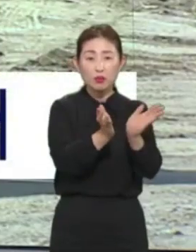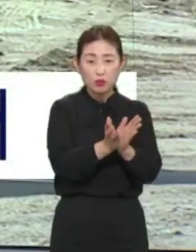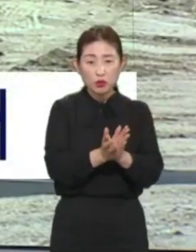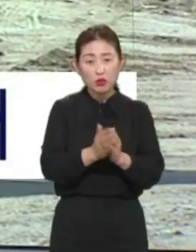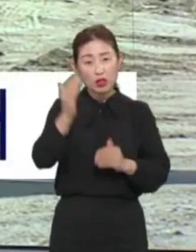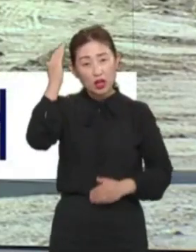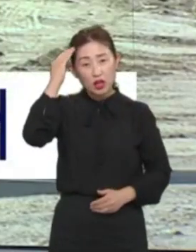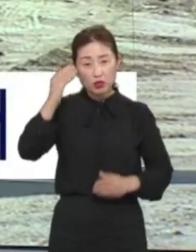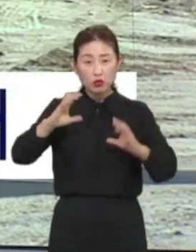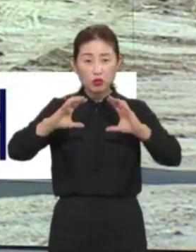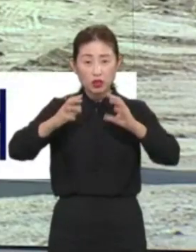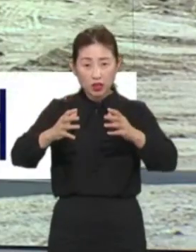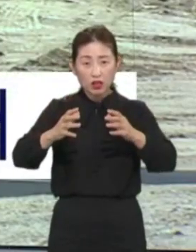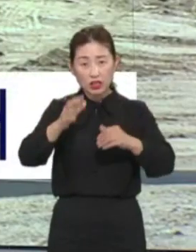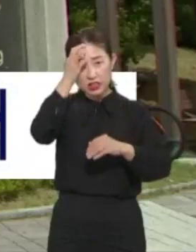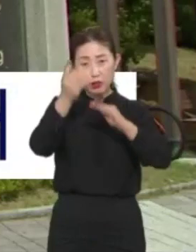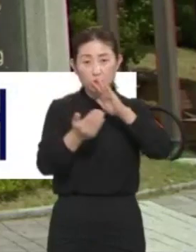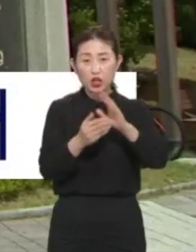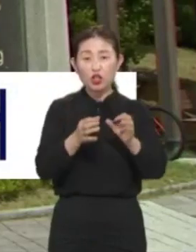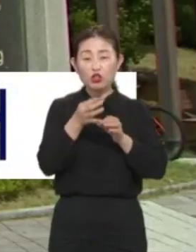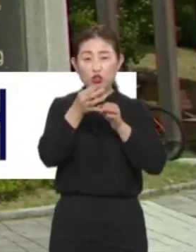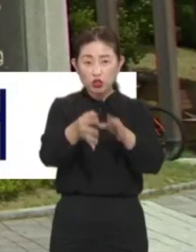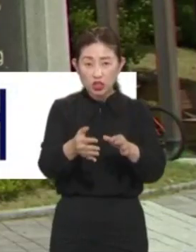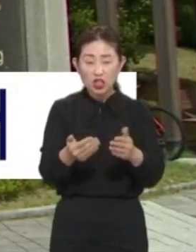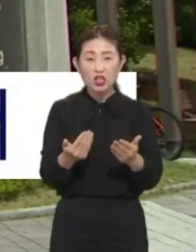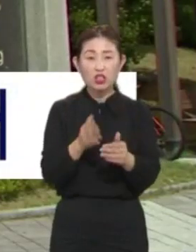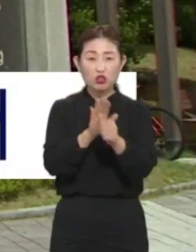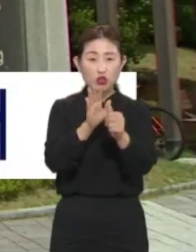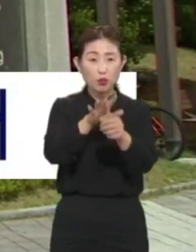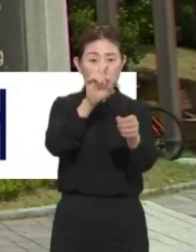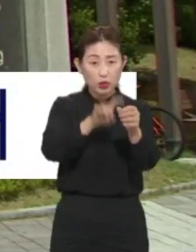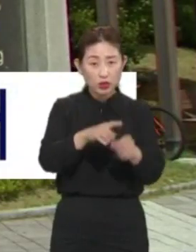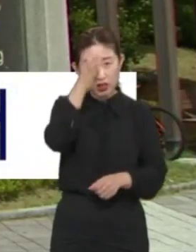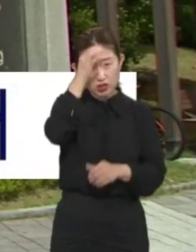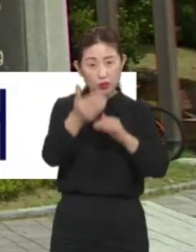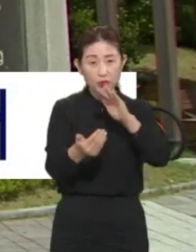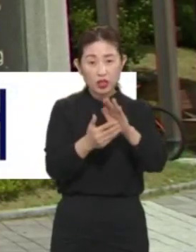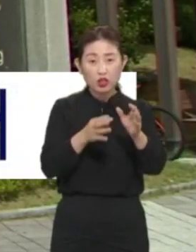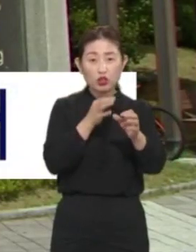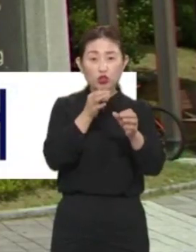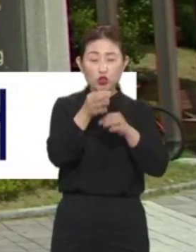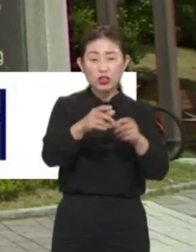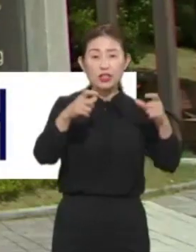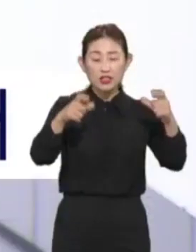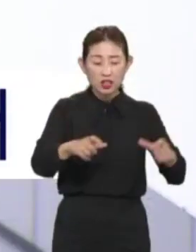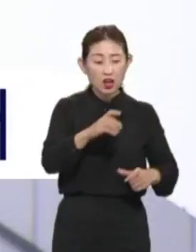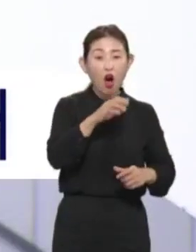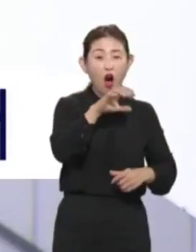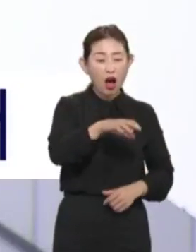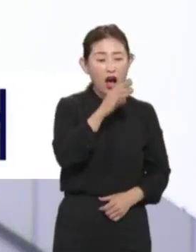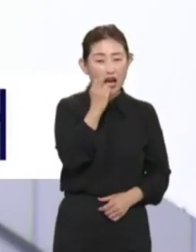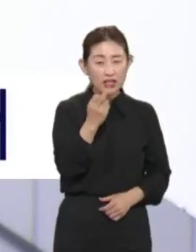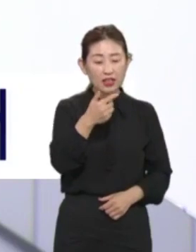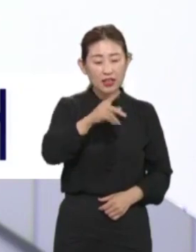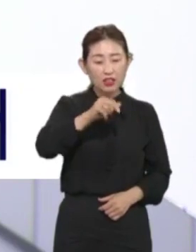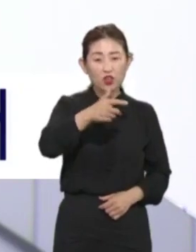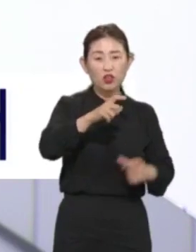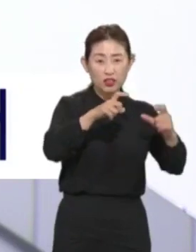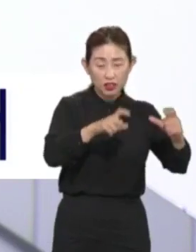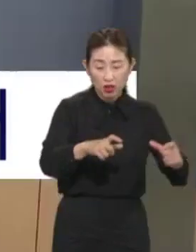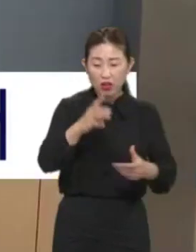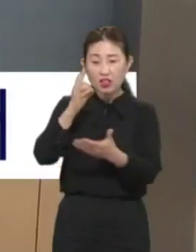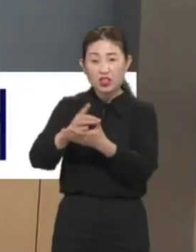산업통상자원부가 국내외 기업들의 첨단 투자를 지원 촉진하기 위해 지정하는 첨단 투자 지구에 아산 탕정 외국인 투자 지역과